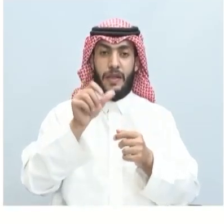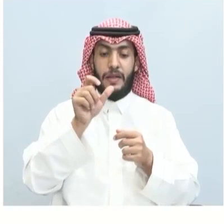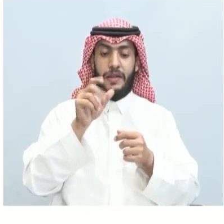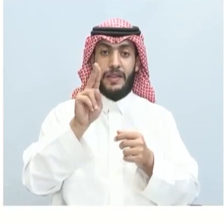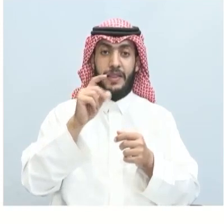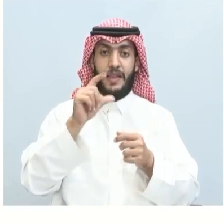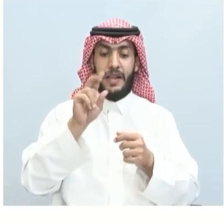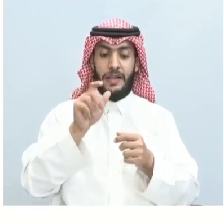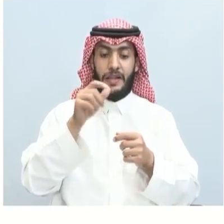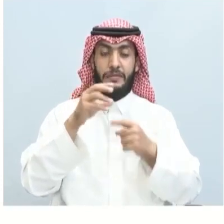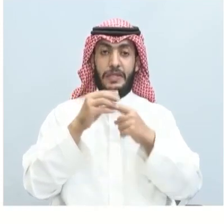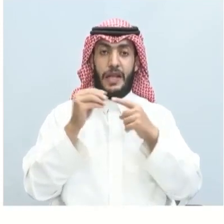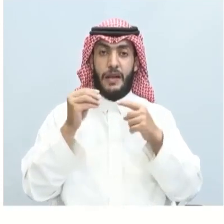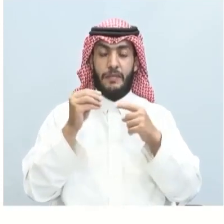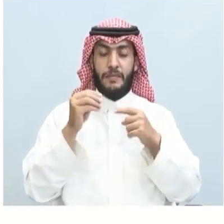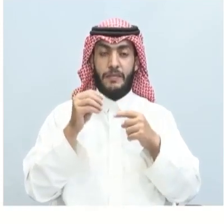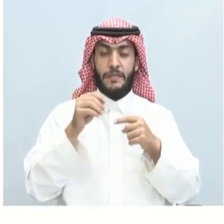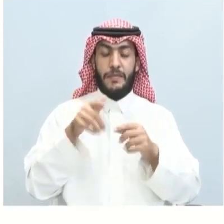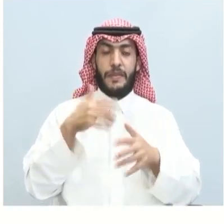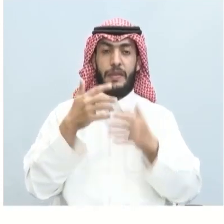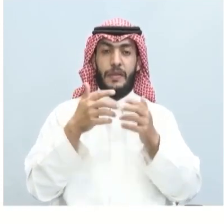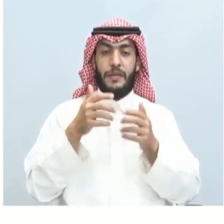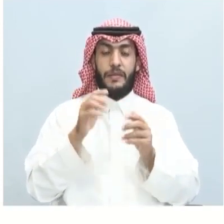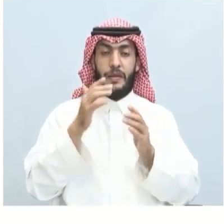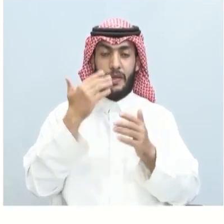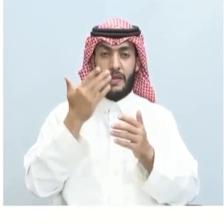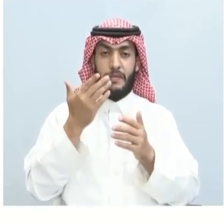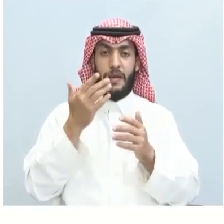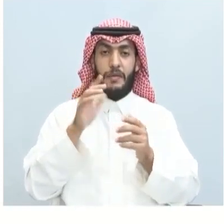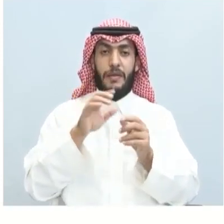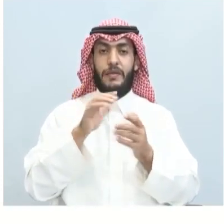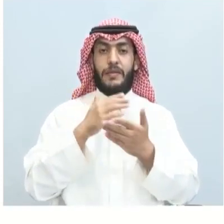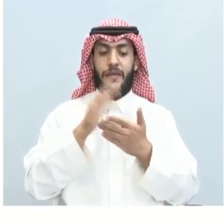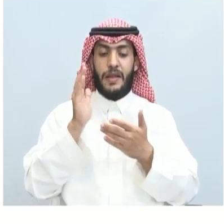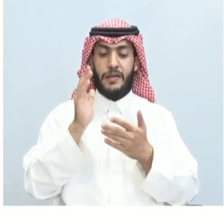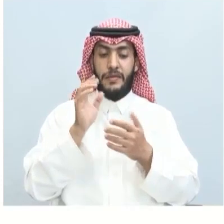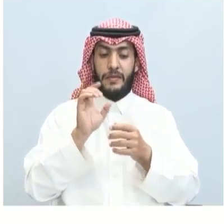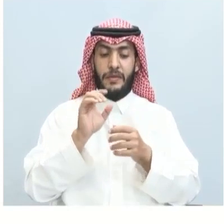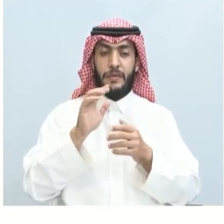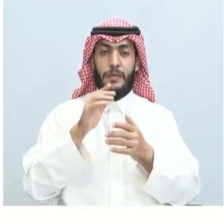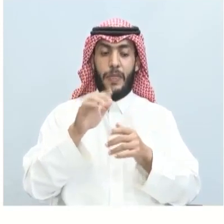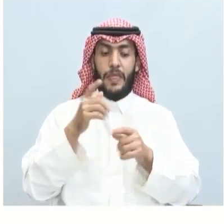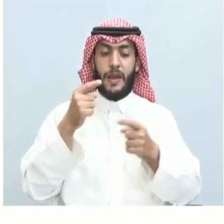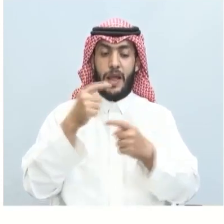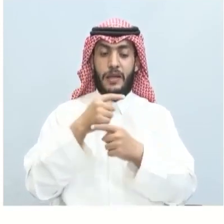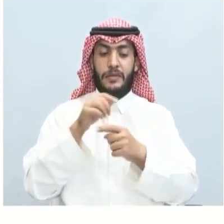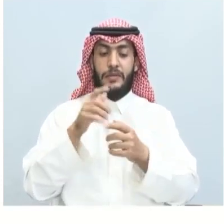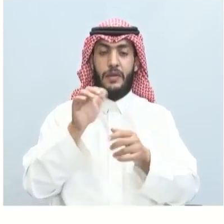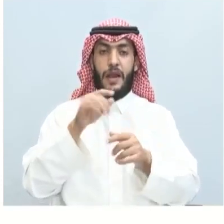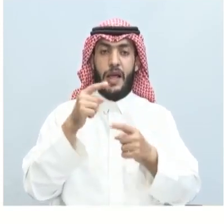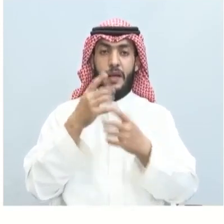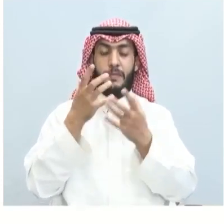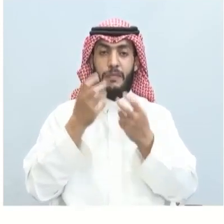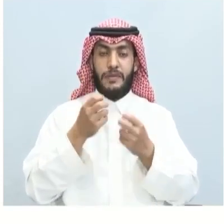الدلتا اتش نوت هي سالبه يعني ان التفاعل الامامي طارد ويكون التفاعل العكسي ماص